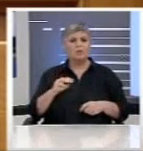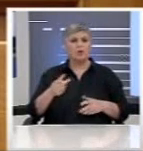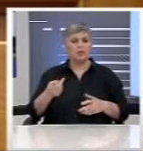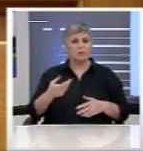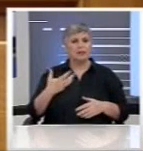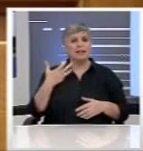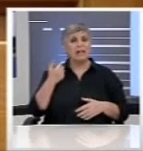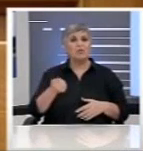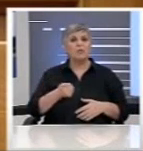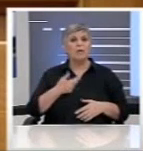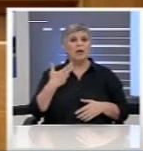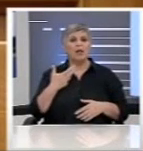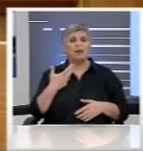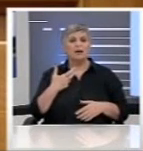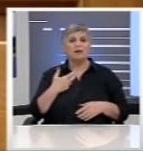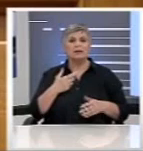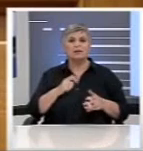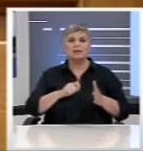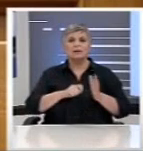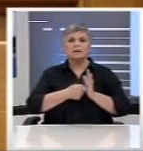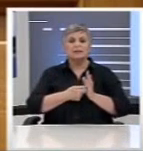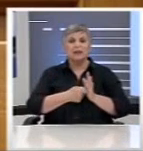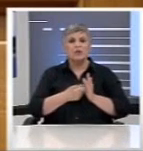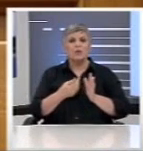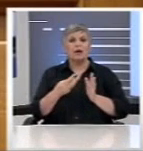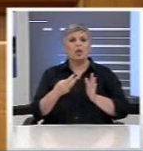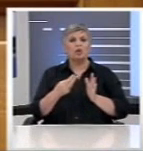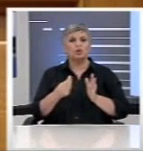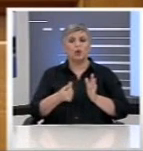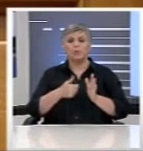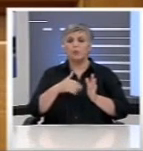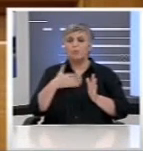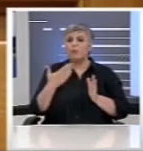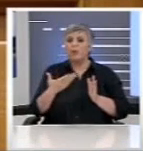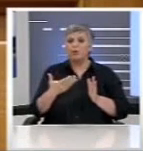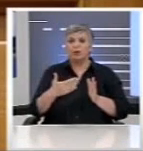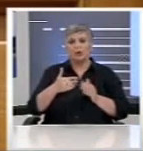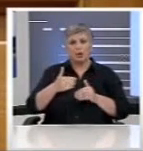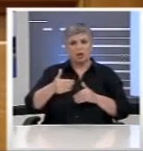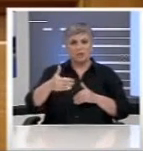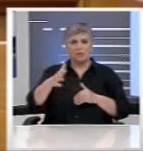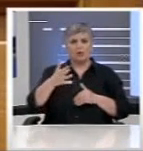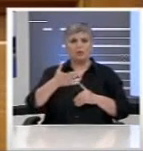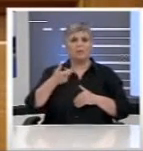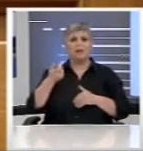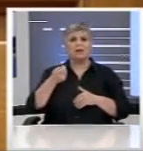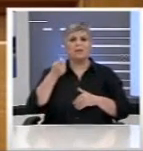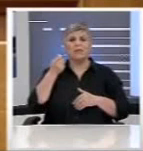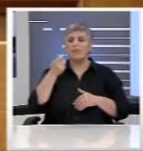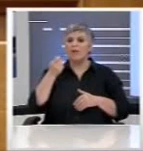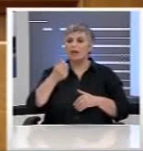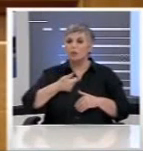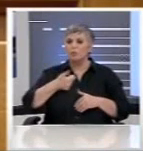αλγόριθμο σε σχέση με τα απαραίτητα μέτρα για την απομείωση του χρέους. Βεβαίως δεν το έχετε κατανοήσει,